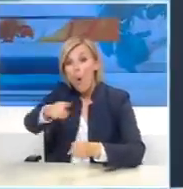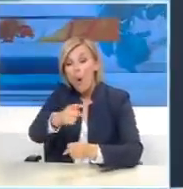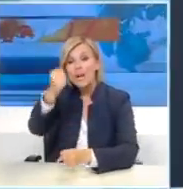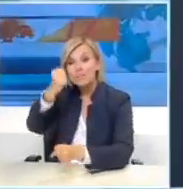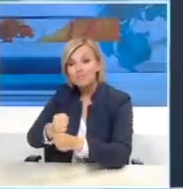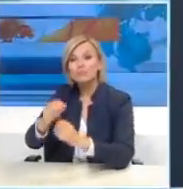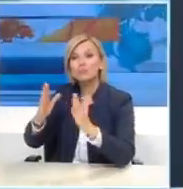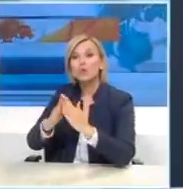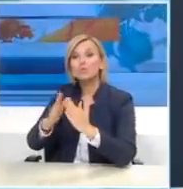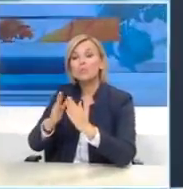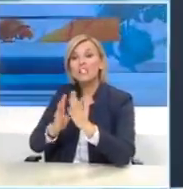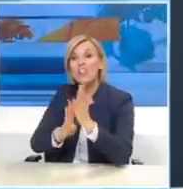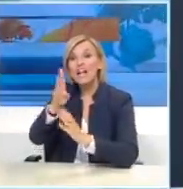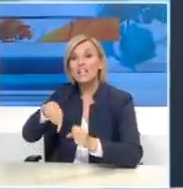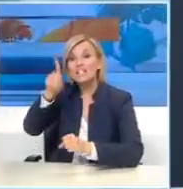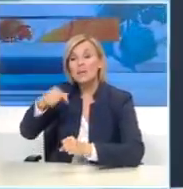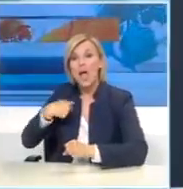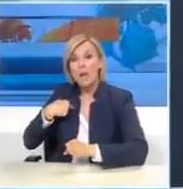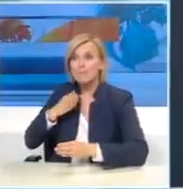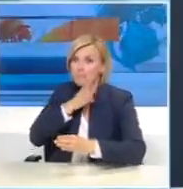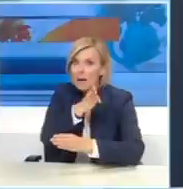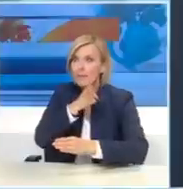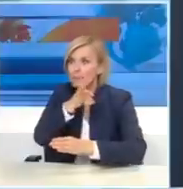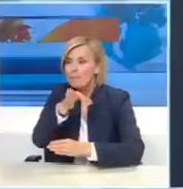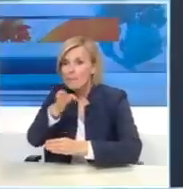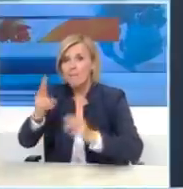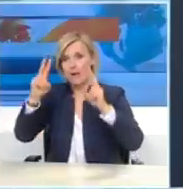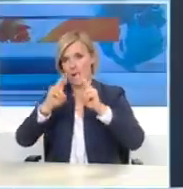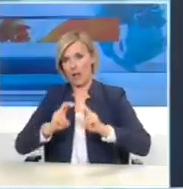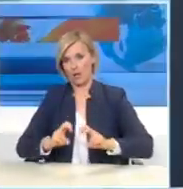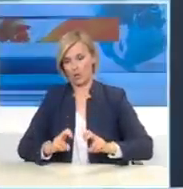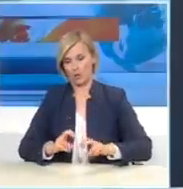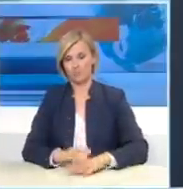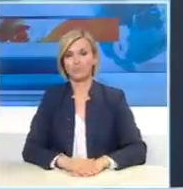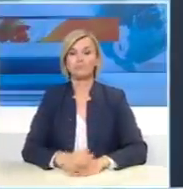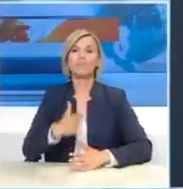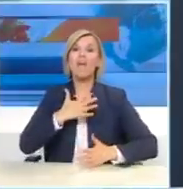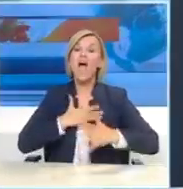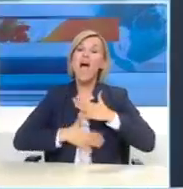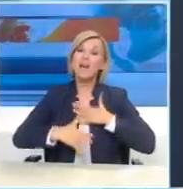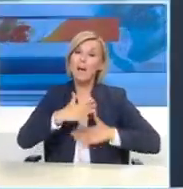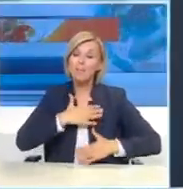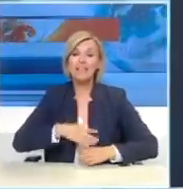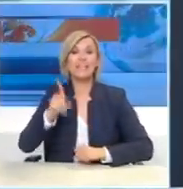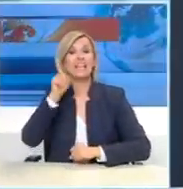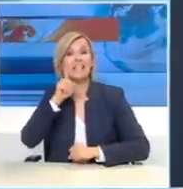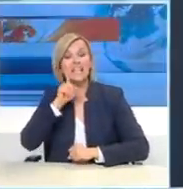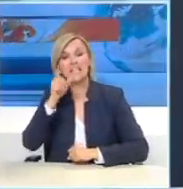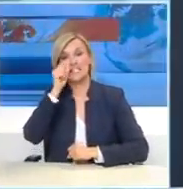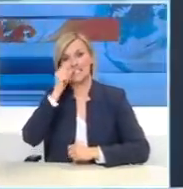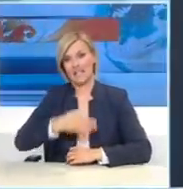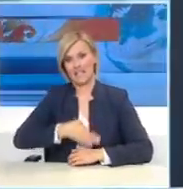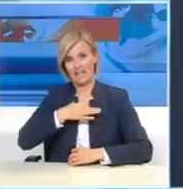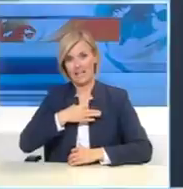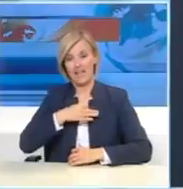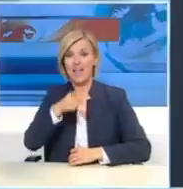οποίας ελέγχονται τακτικότατα ως προς την τήρηση του κατοίκων περιορισμού τους. Αγαπητοί μου συμπολίτες, κυρίες και κύριοι, για να